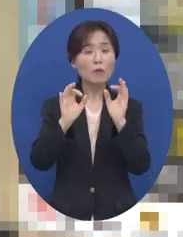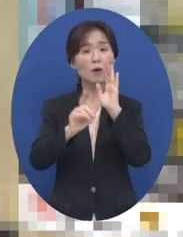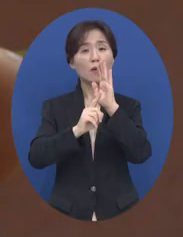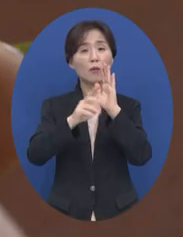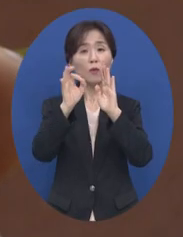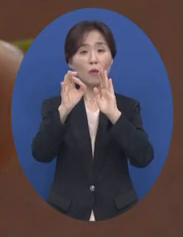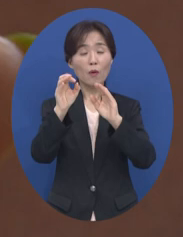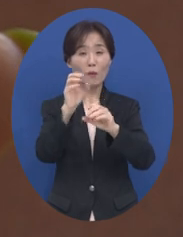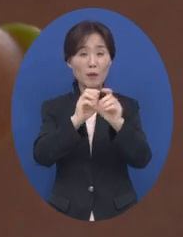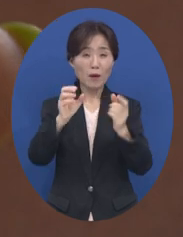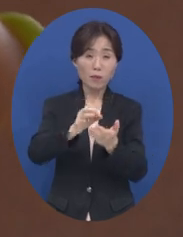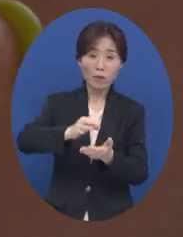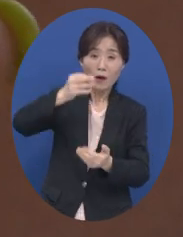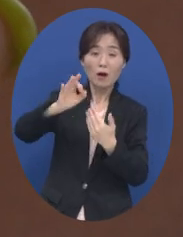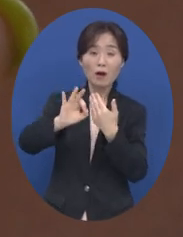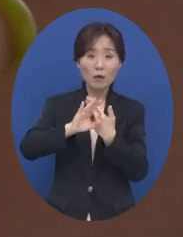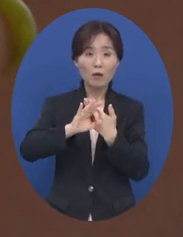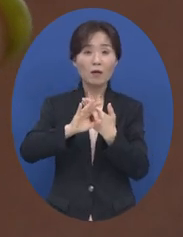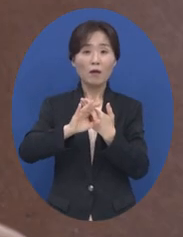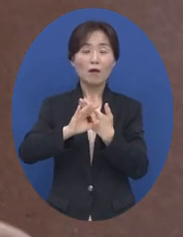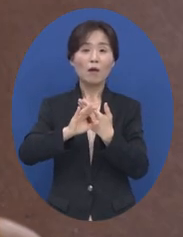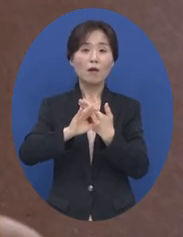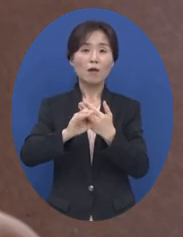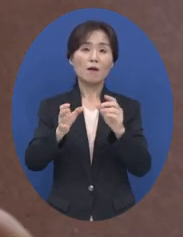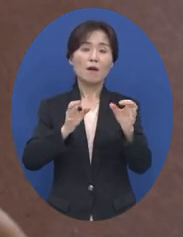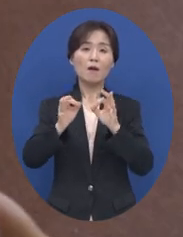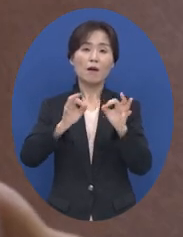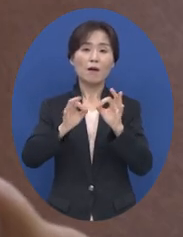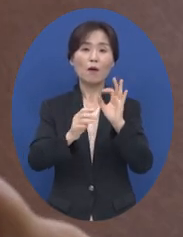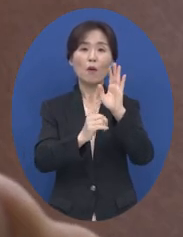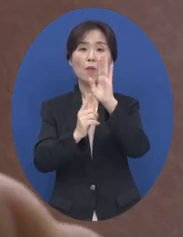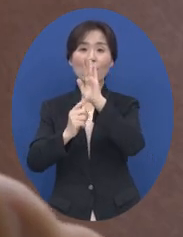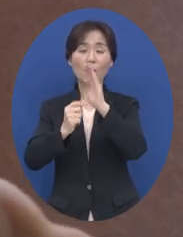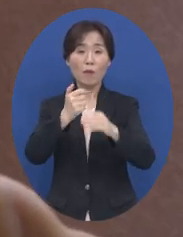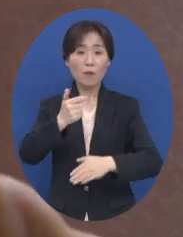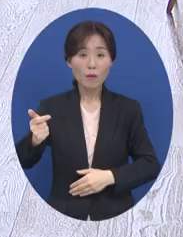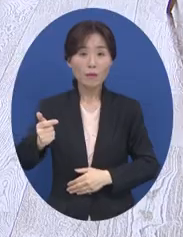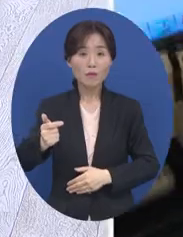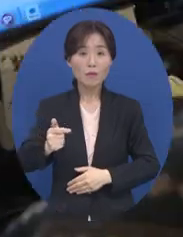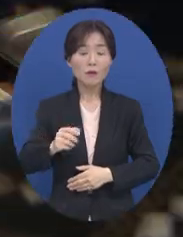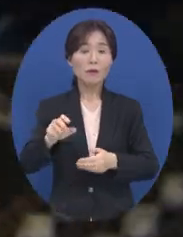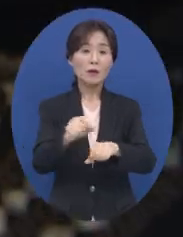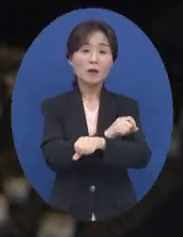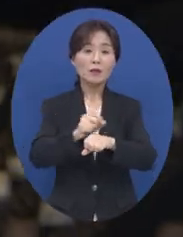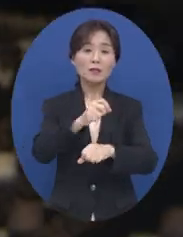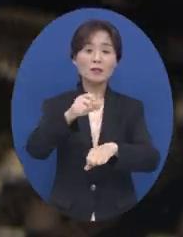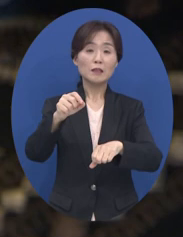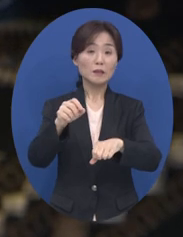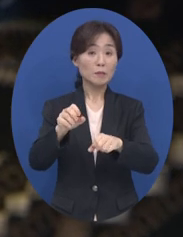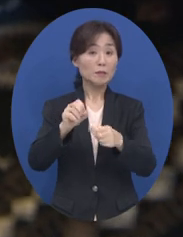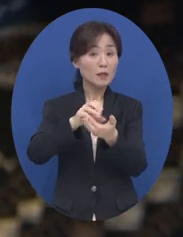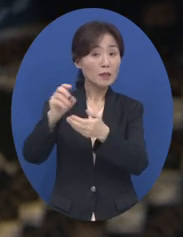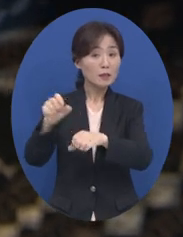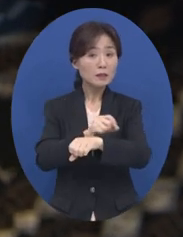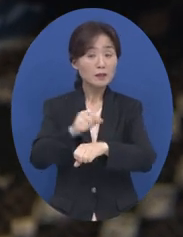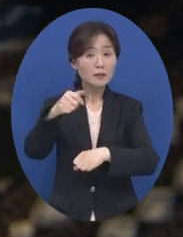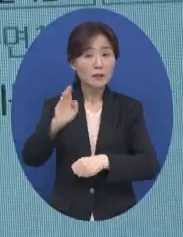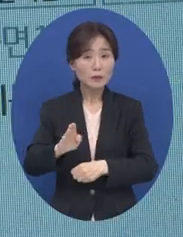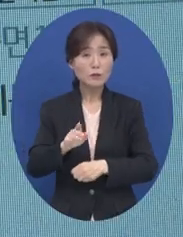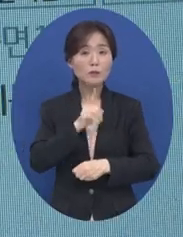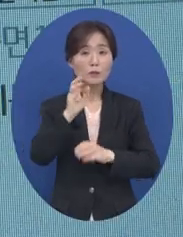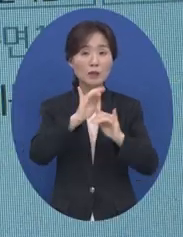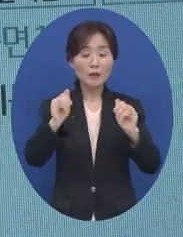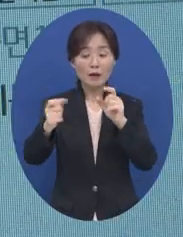많이 낼수록 소위 깃발을 많이 꽂아야지만 노출이 잘 되지만 배달 특급은 주문자와 가장 가까운